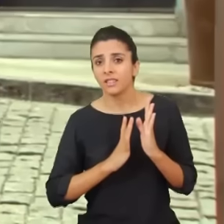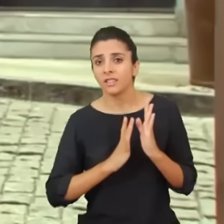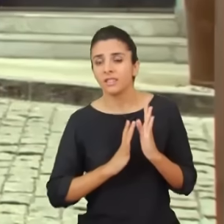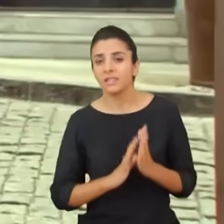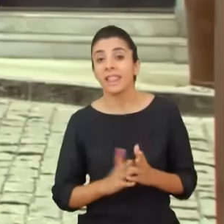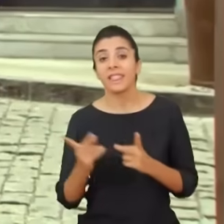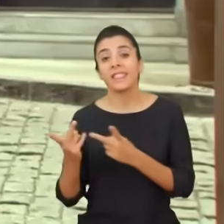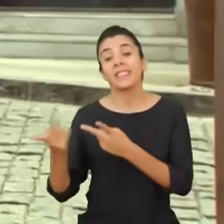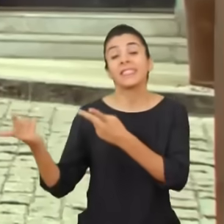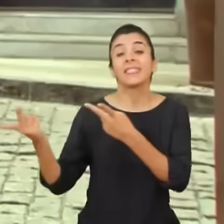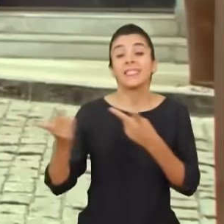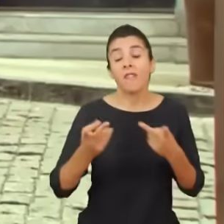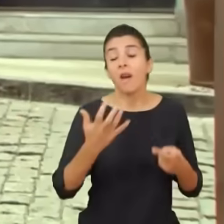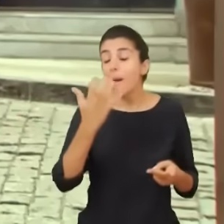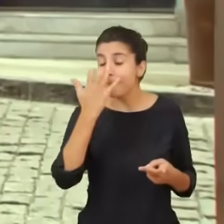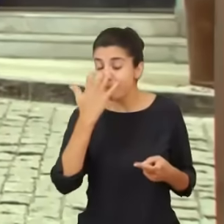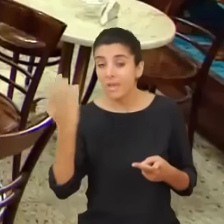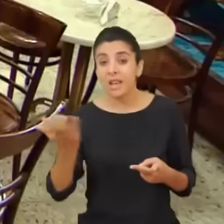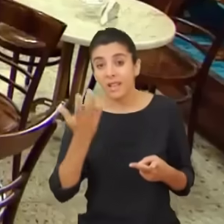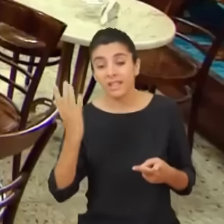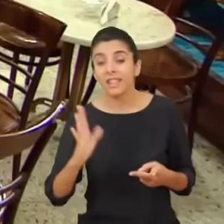Davete bekle bizi.